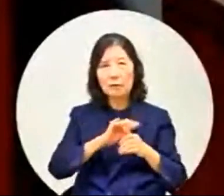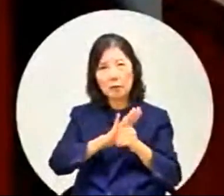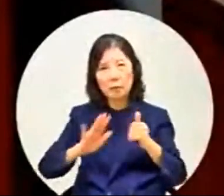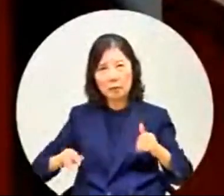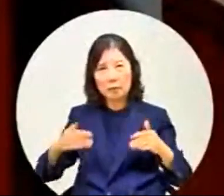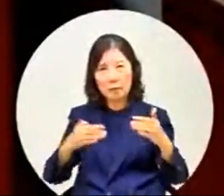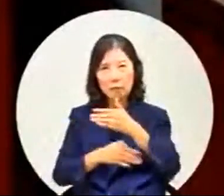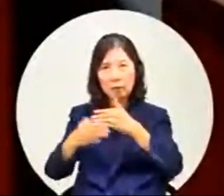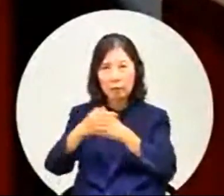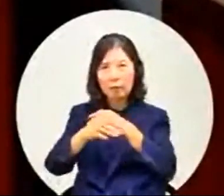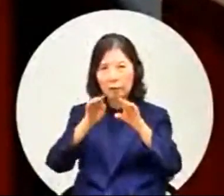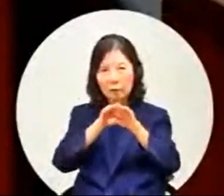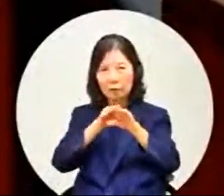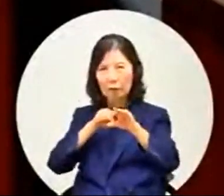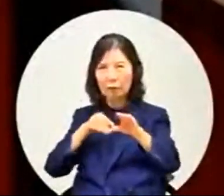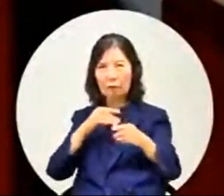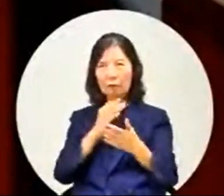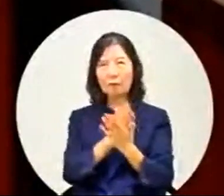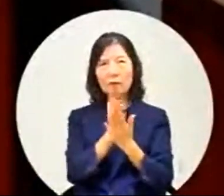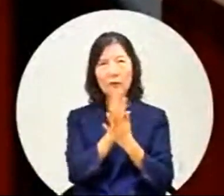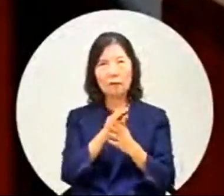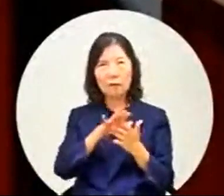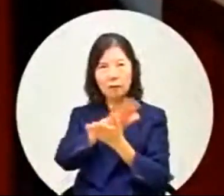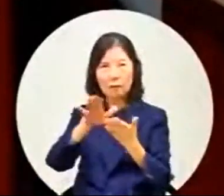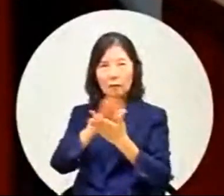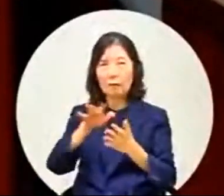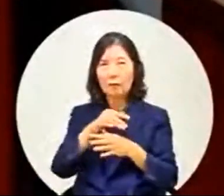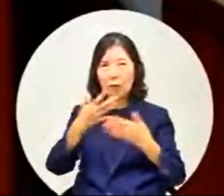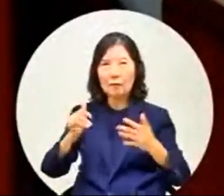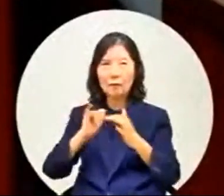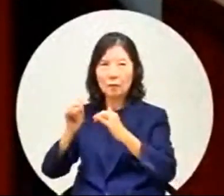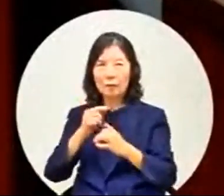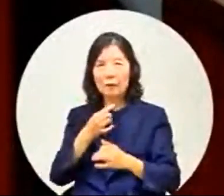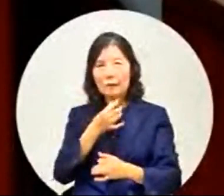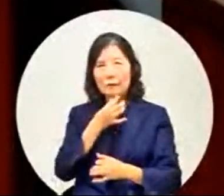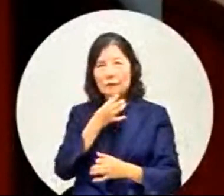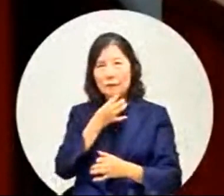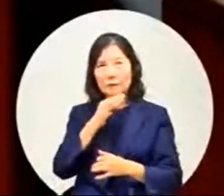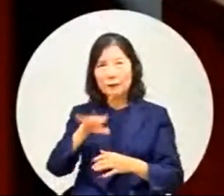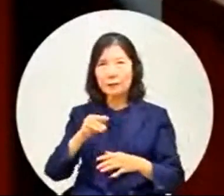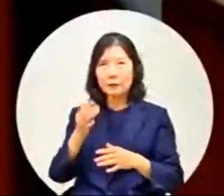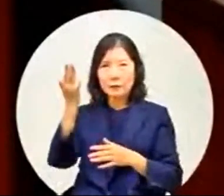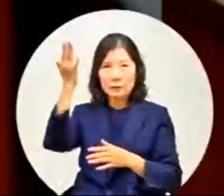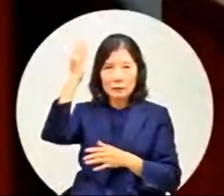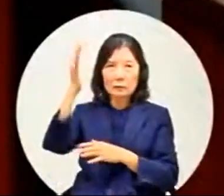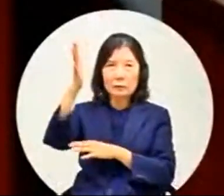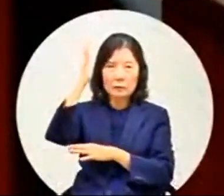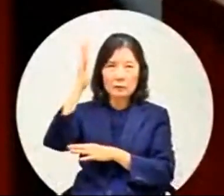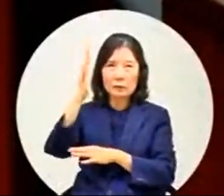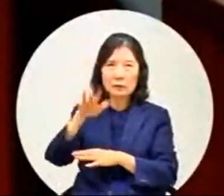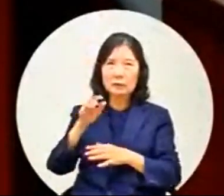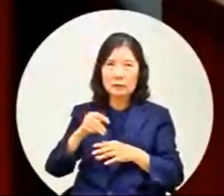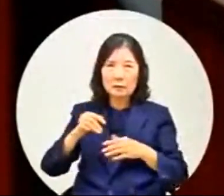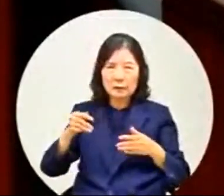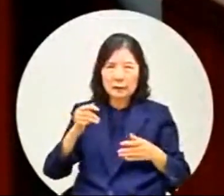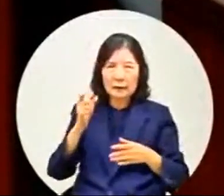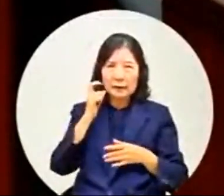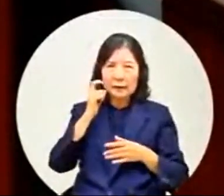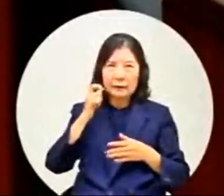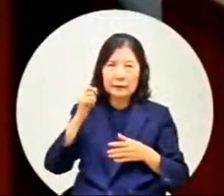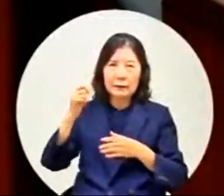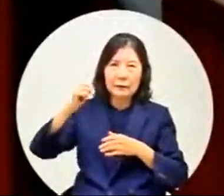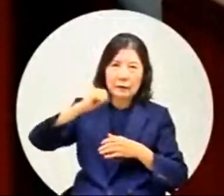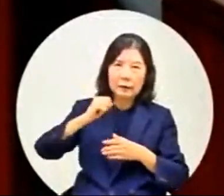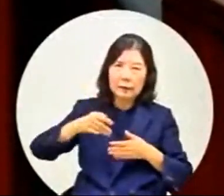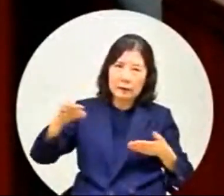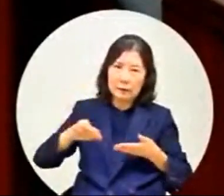通的毒瘤，很多的民众非常的有疑虑。但是前朝的时候他们硬是要蛮干，那我们很欣慰说